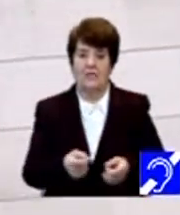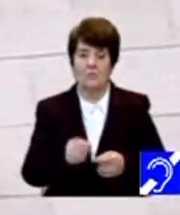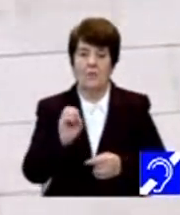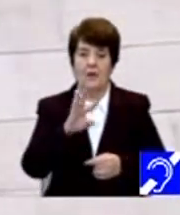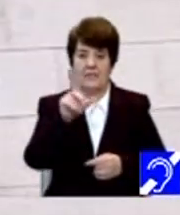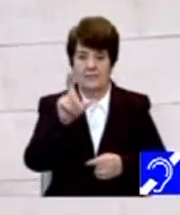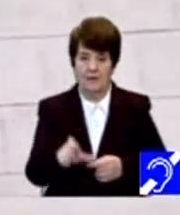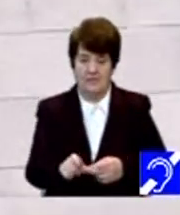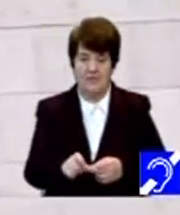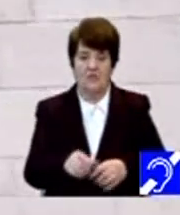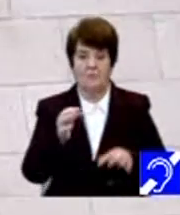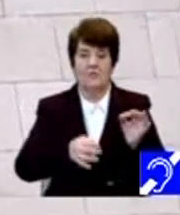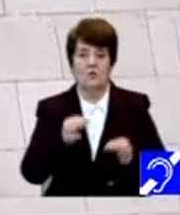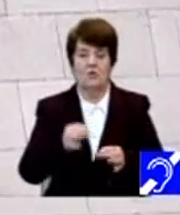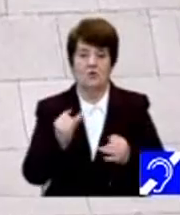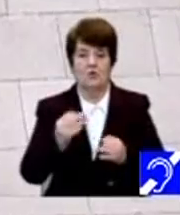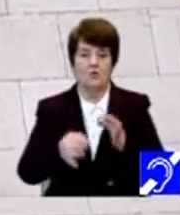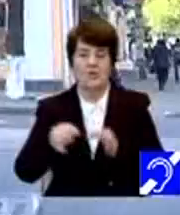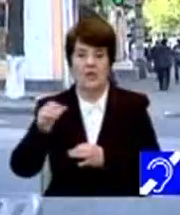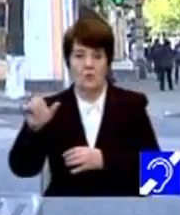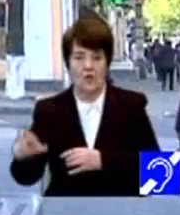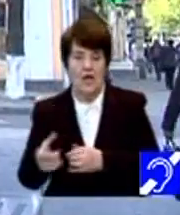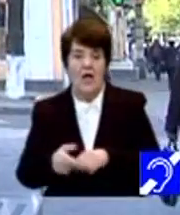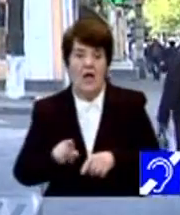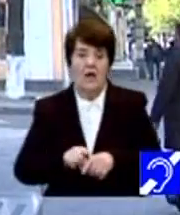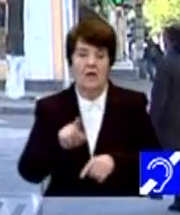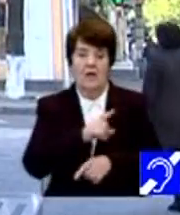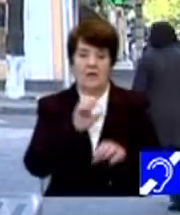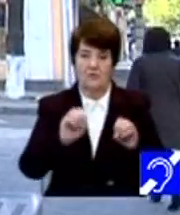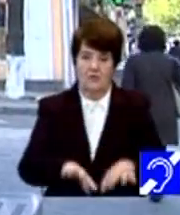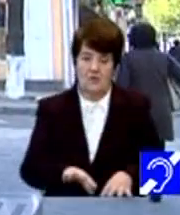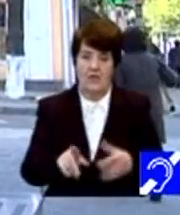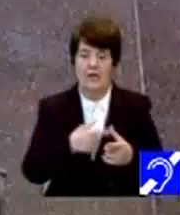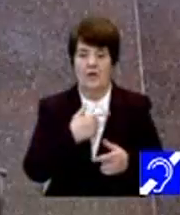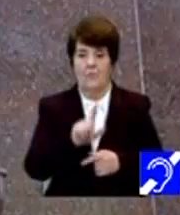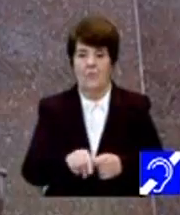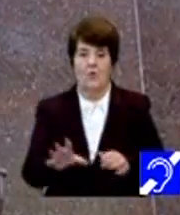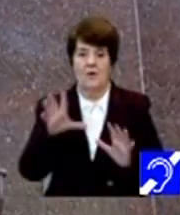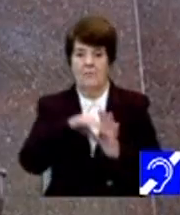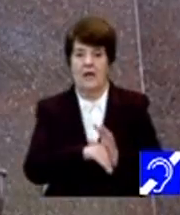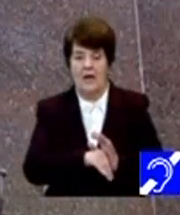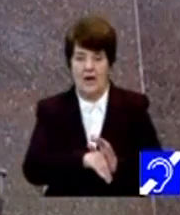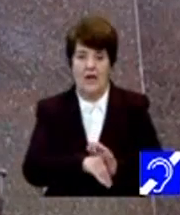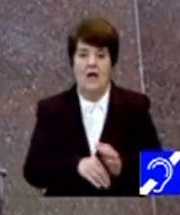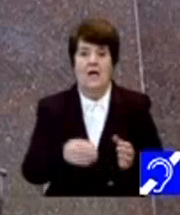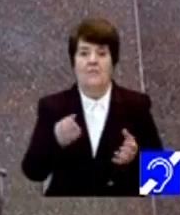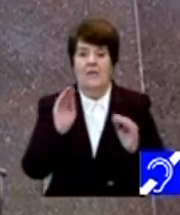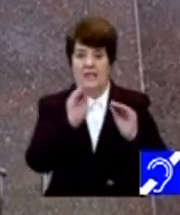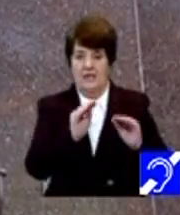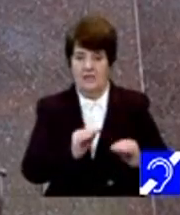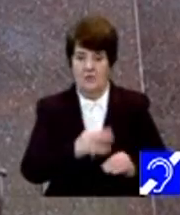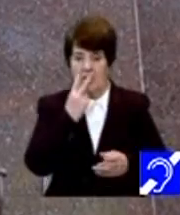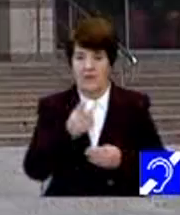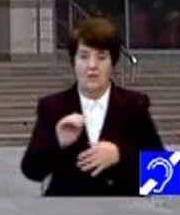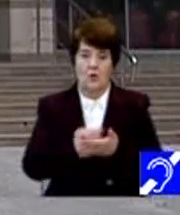2016 au fost reținuți 14 magistrați și 2 executori judecătorești, care semnau decizii de judecată, iar mai apoi le puneau în aplicare.